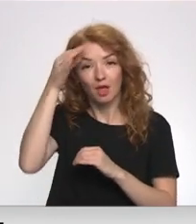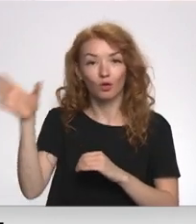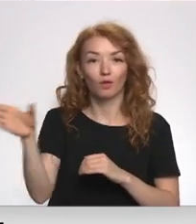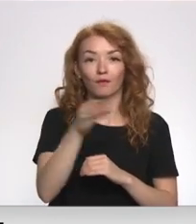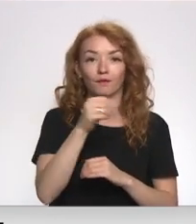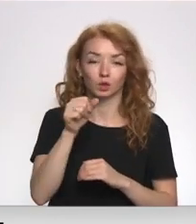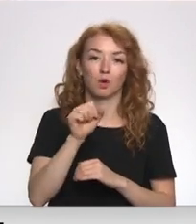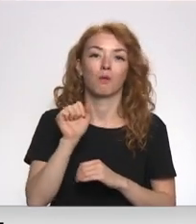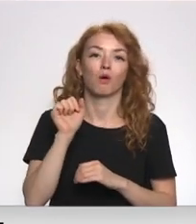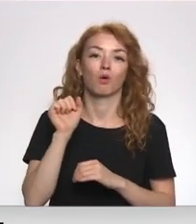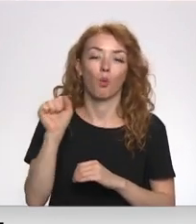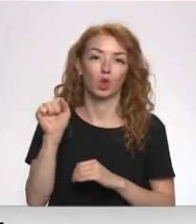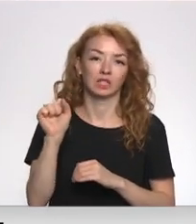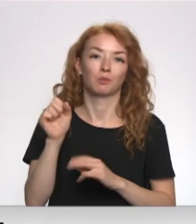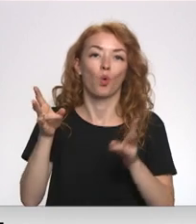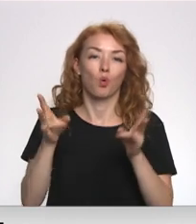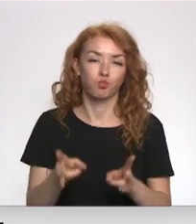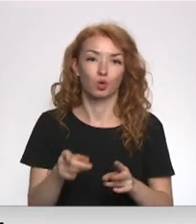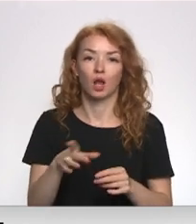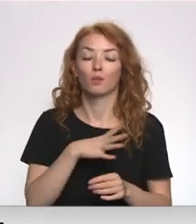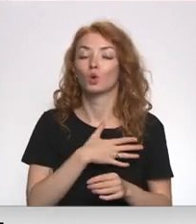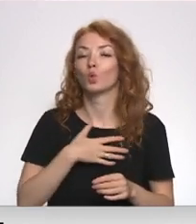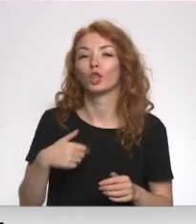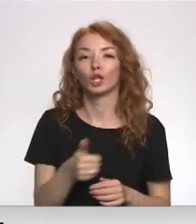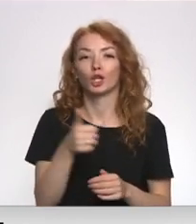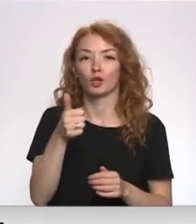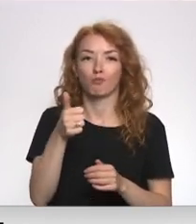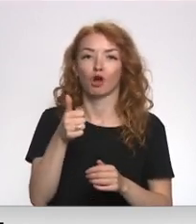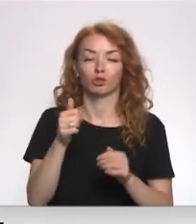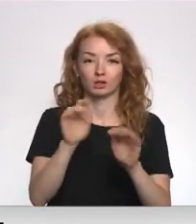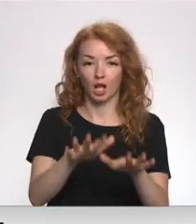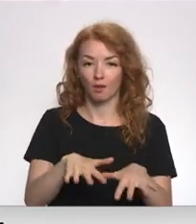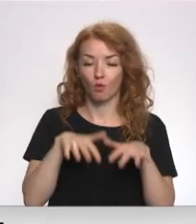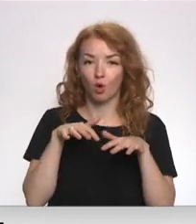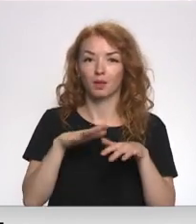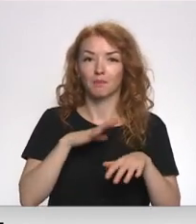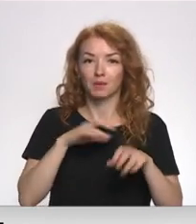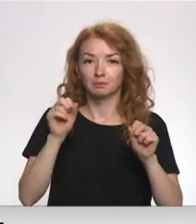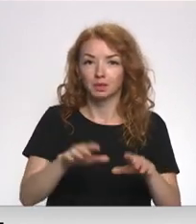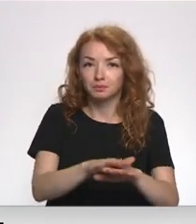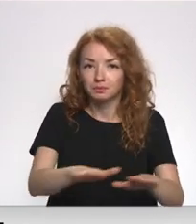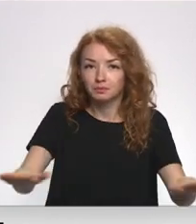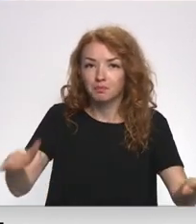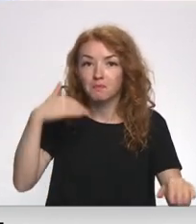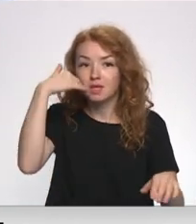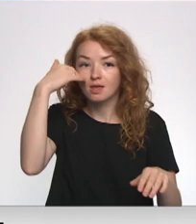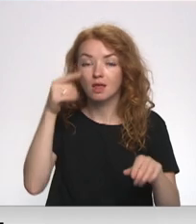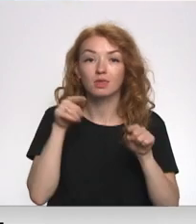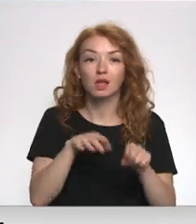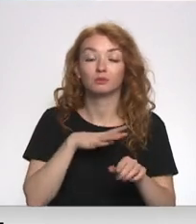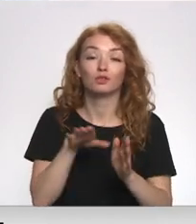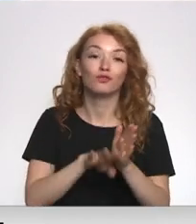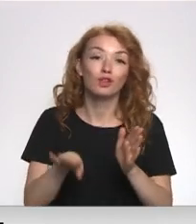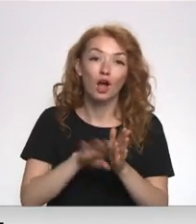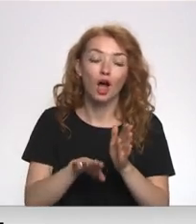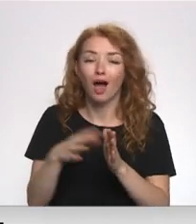komunismu upurus, un tā bija ļoti īpaša ceremonija. Uz barakas grīdas tika klāts balts audeklis, kas toreiz bija